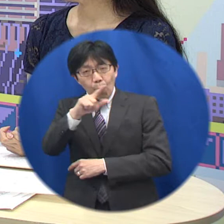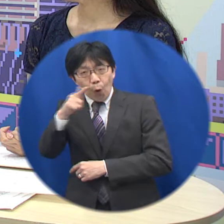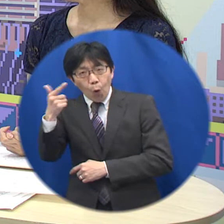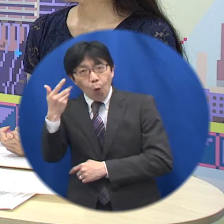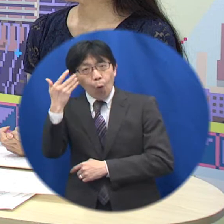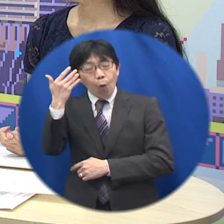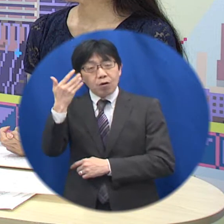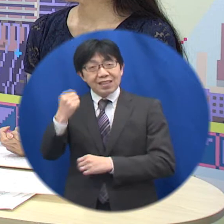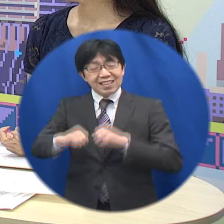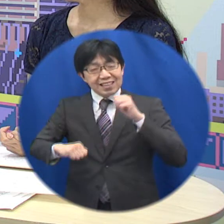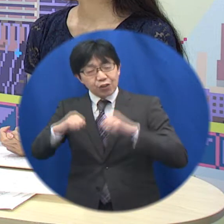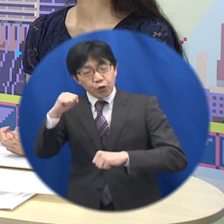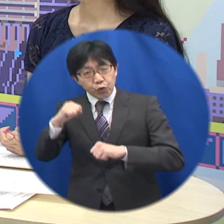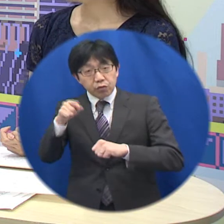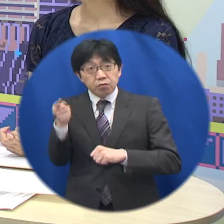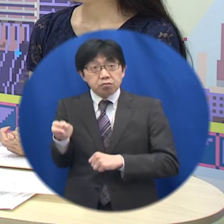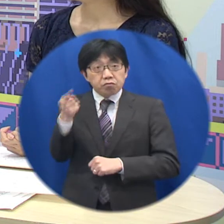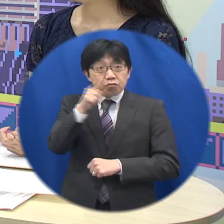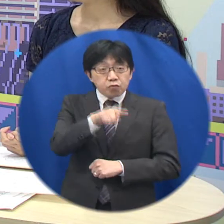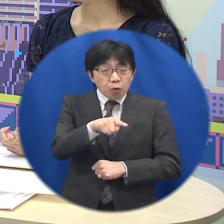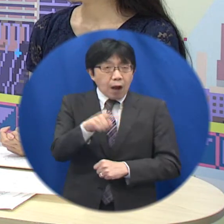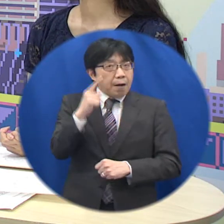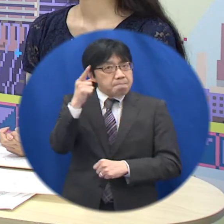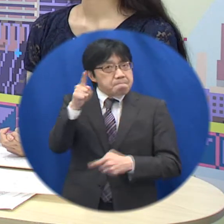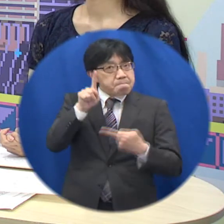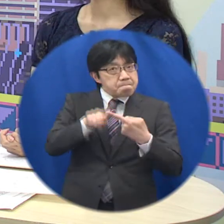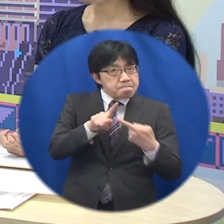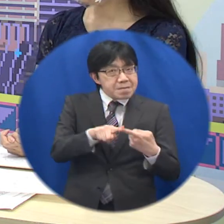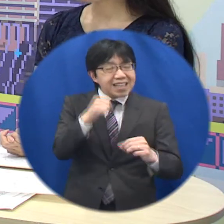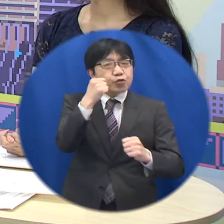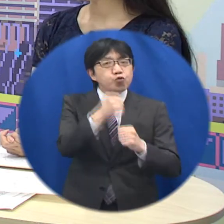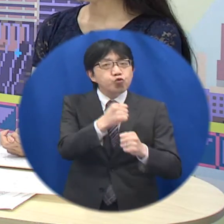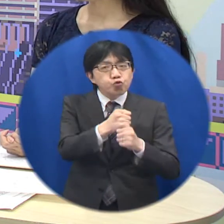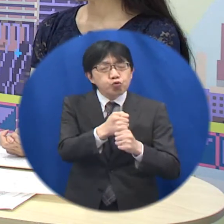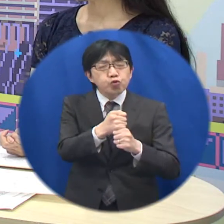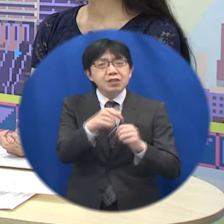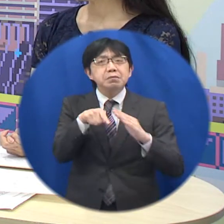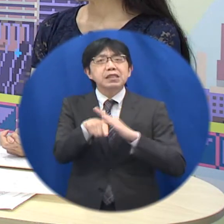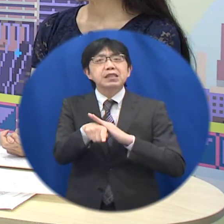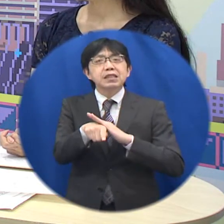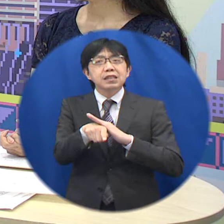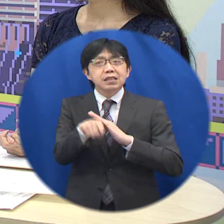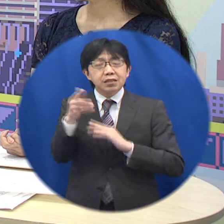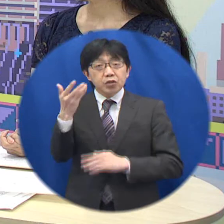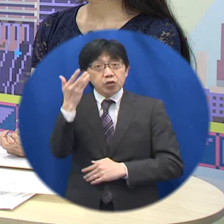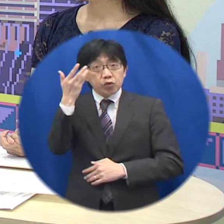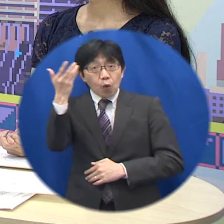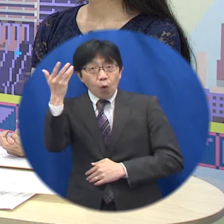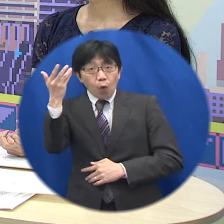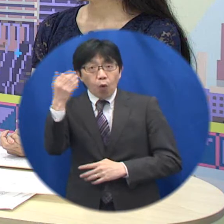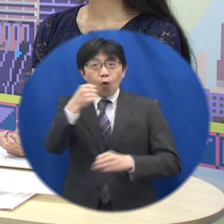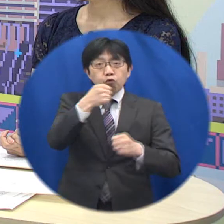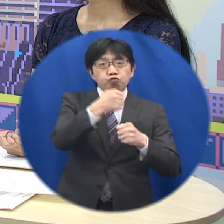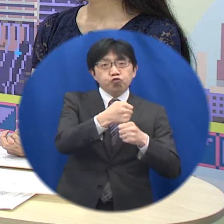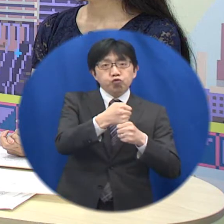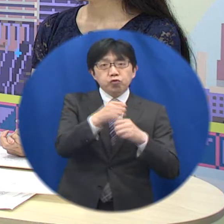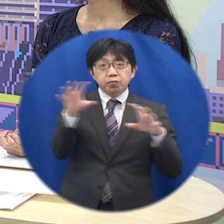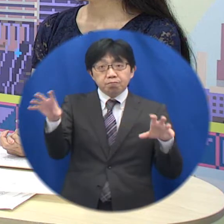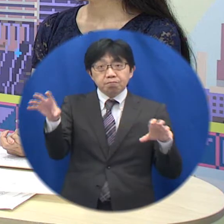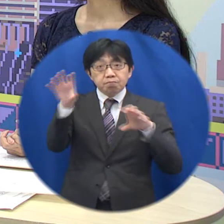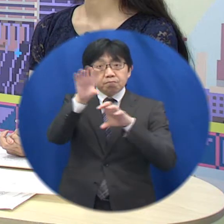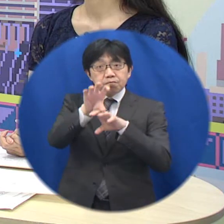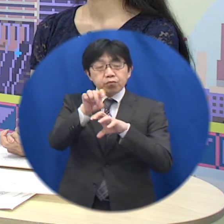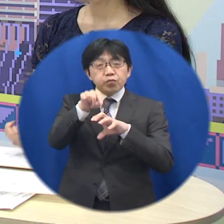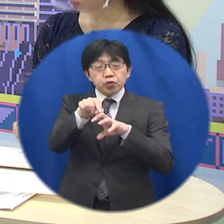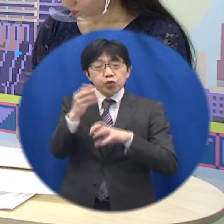独創的な作品を作り出すという意味が込められておりまして、発想の創と作るという文字を当